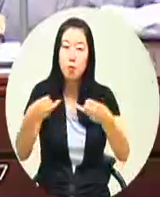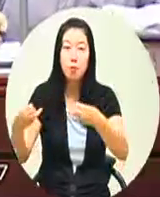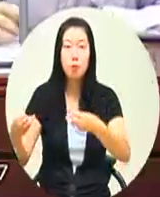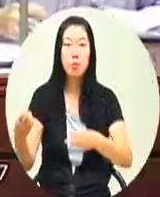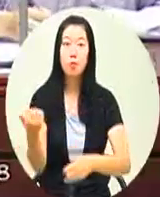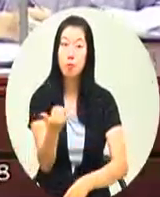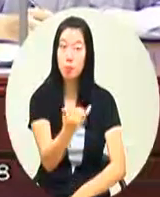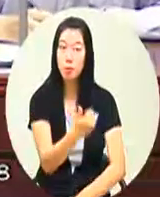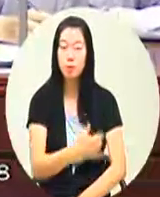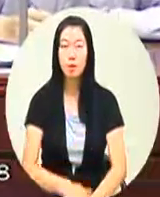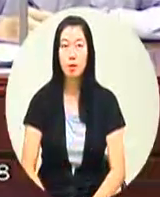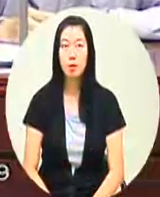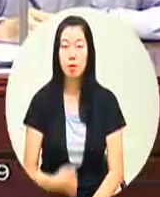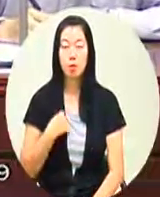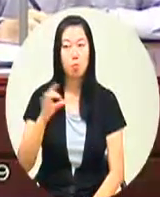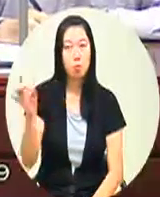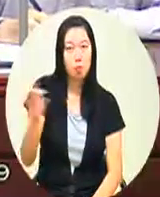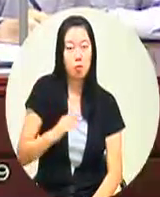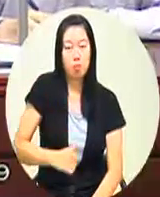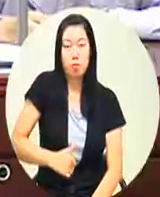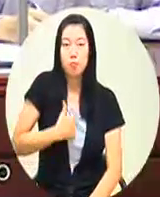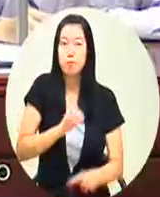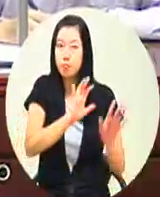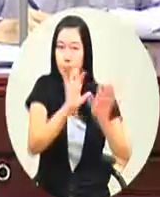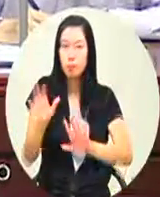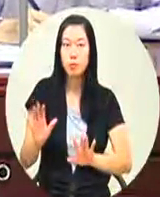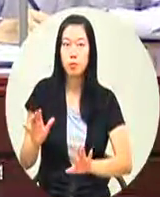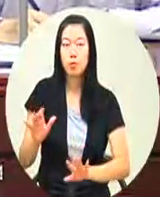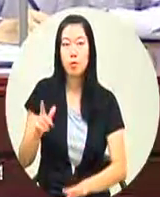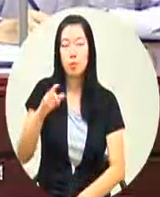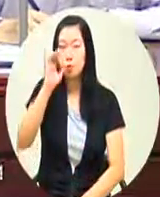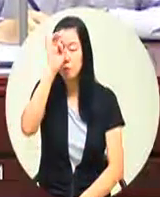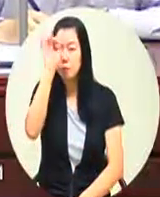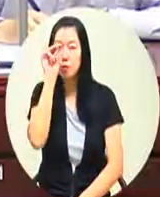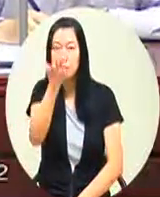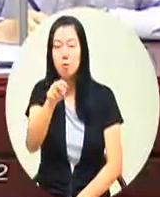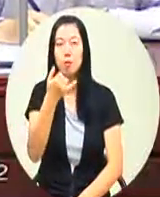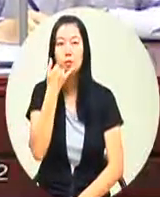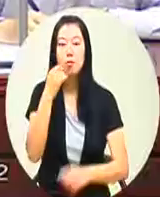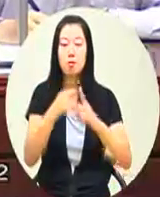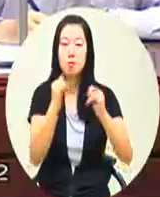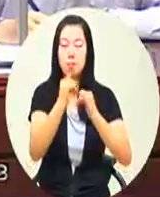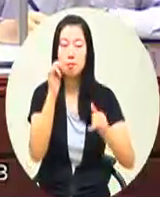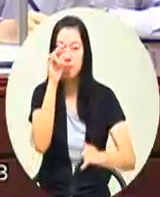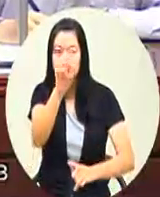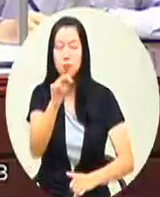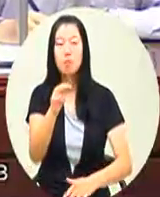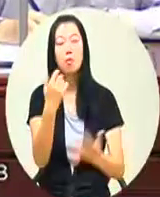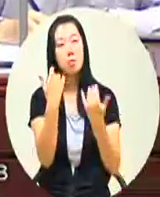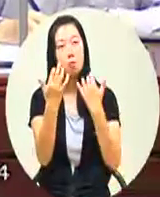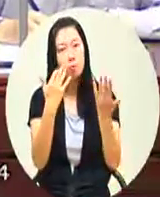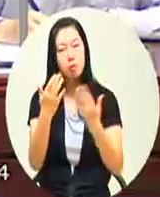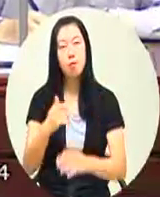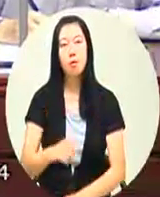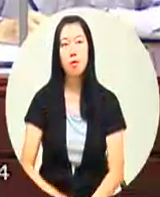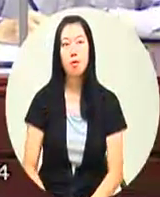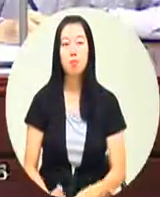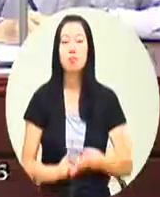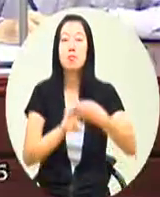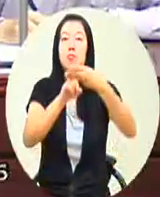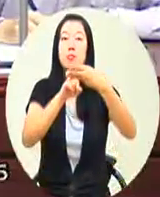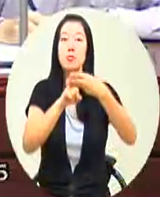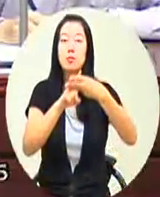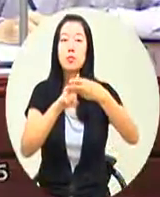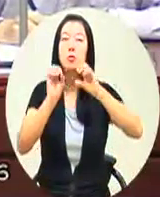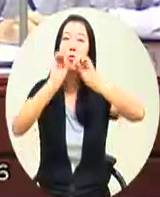用说比较实质性的看得到的，比较能够看得到的，让民众有感。那我们整个主轴的宣传应